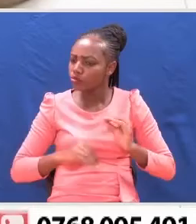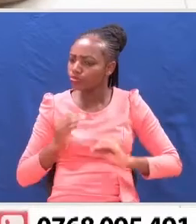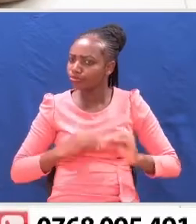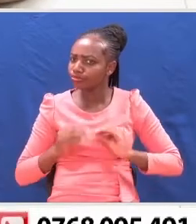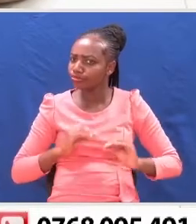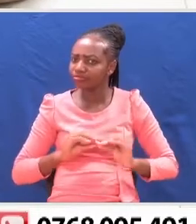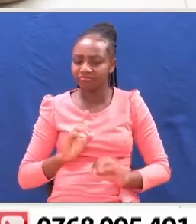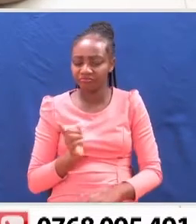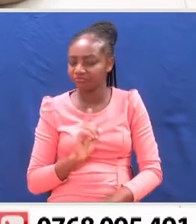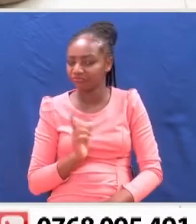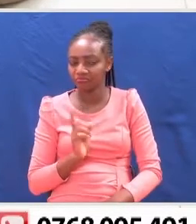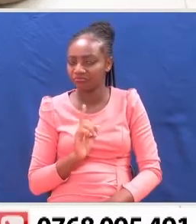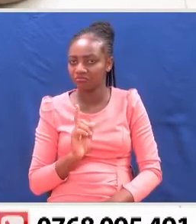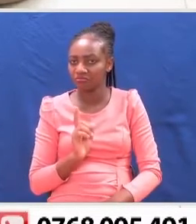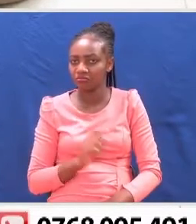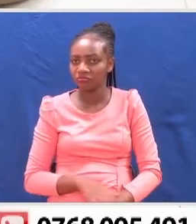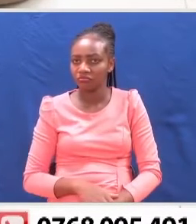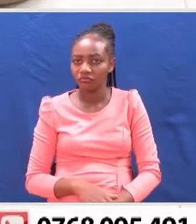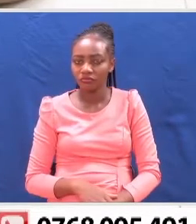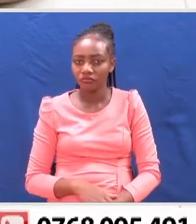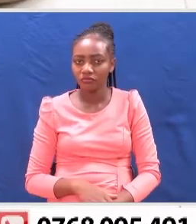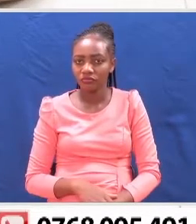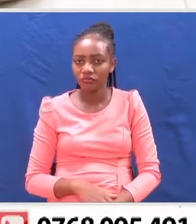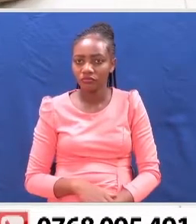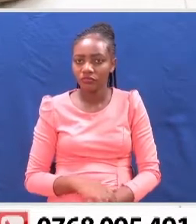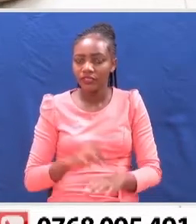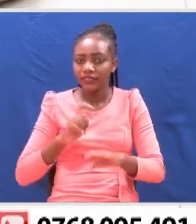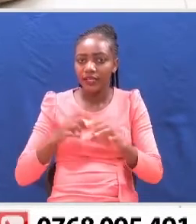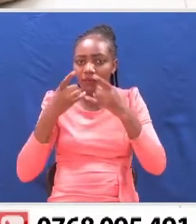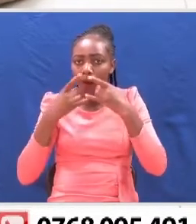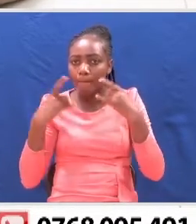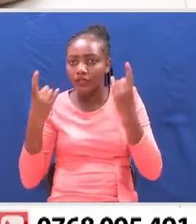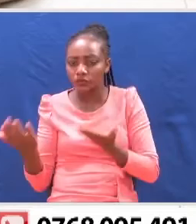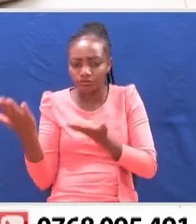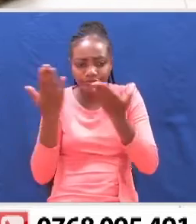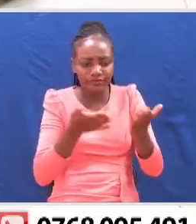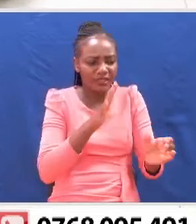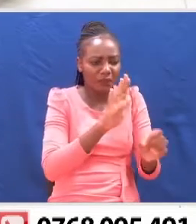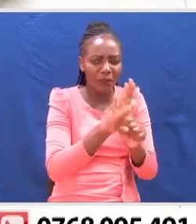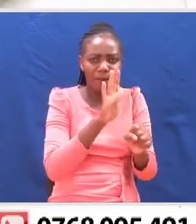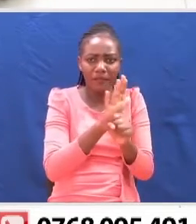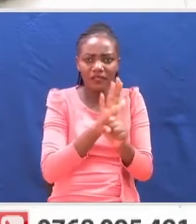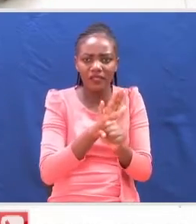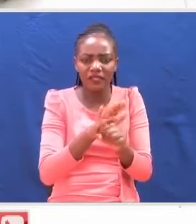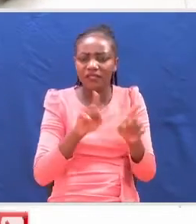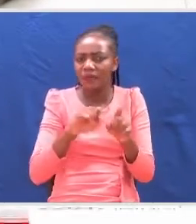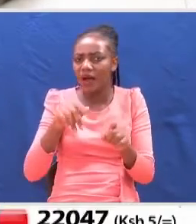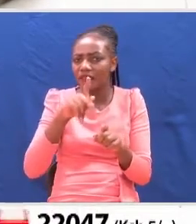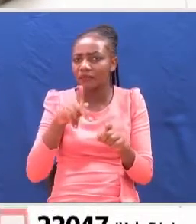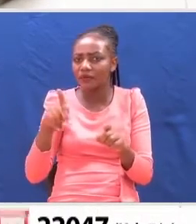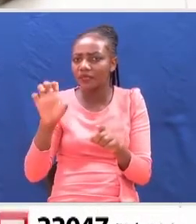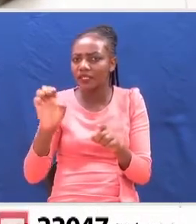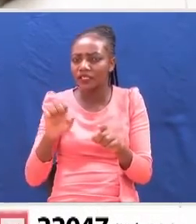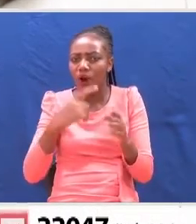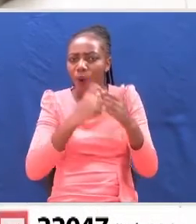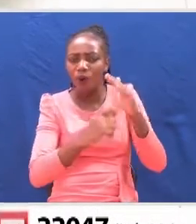ni nini. Kwa hivyo ilikuwa controlled na market. Wakati hizi masks zimekuja zimekuwa nyingi na hizi vifaa za kujikinga, bei ilirudi chini.